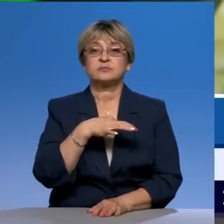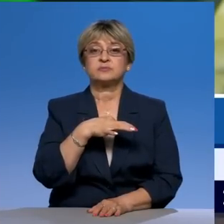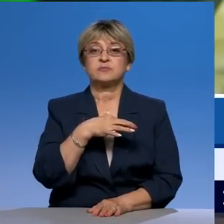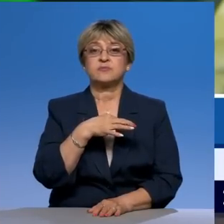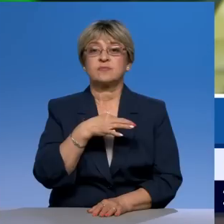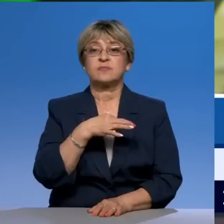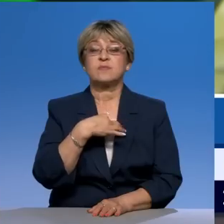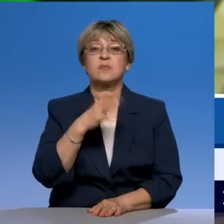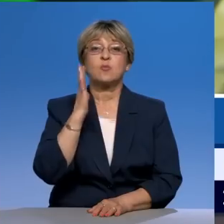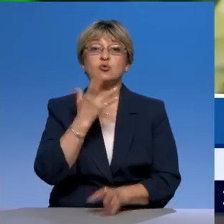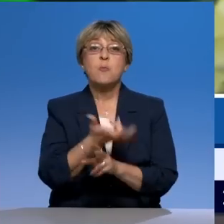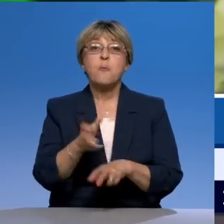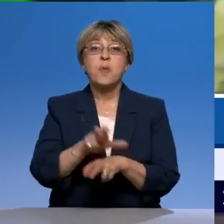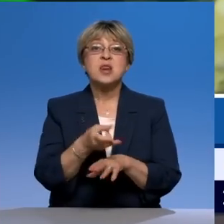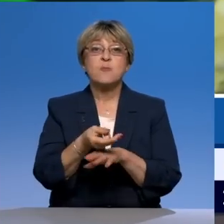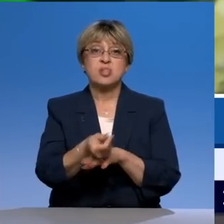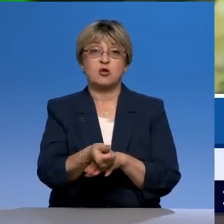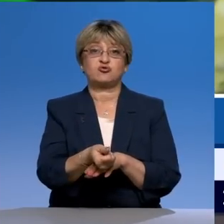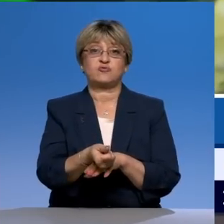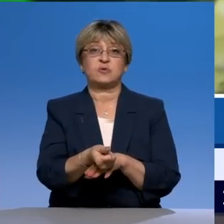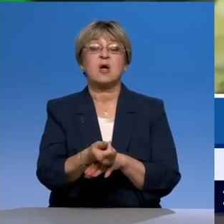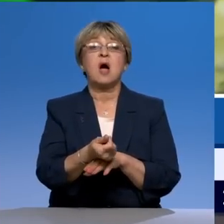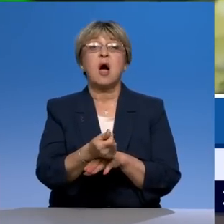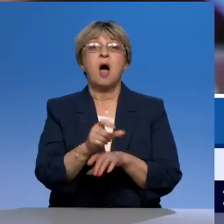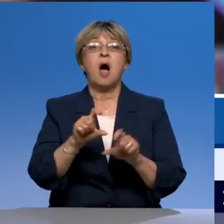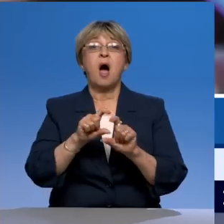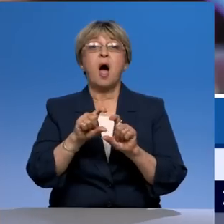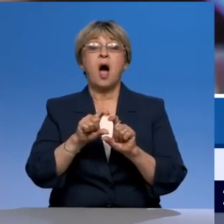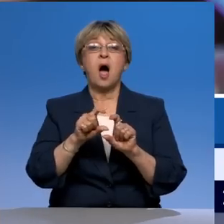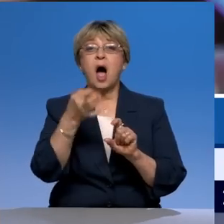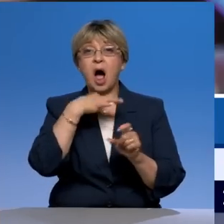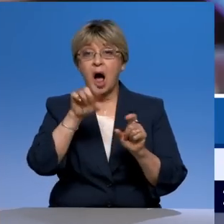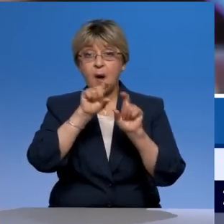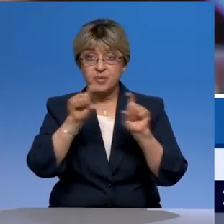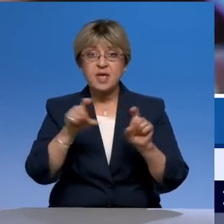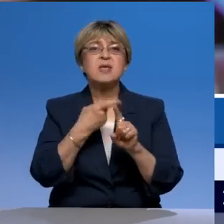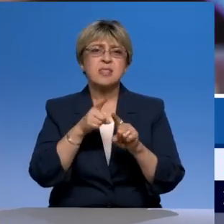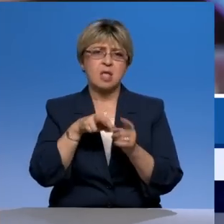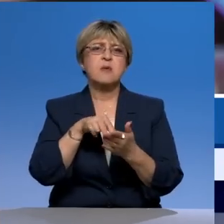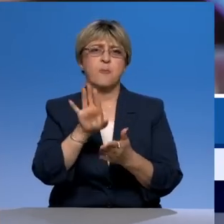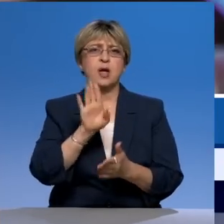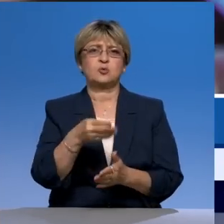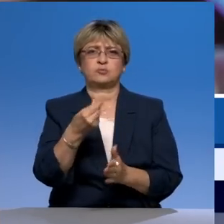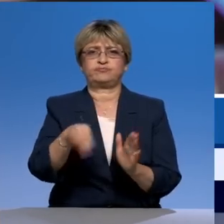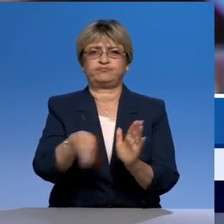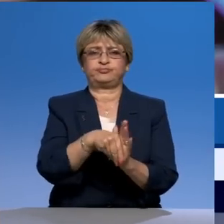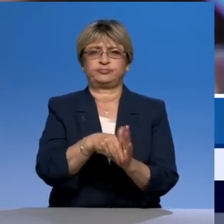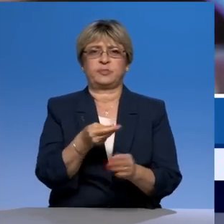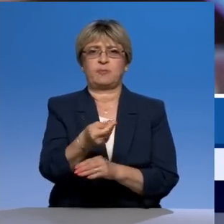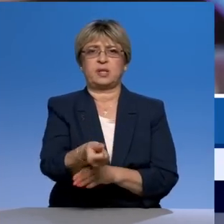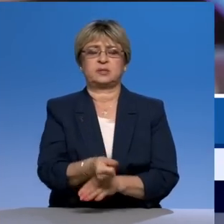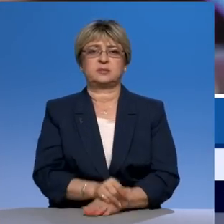переплата за это лекарство. На это аптеки пойдут так же, как закон, по любому закону, там, начиная с свиноводочных и так далее, и так далее. Вот